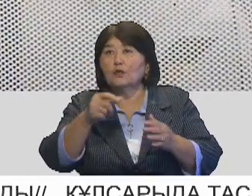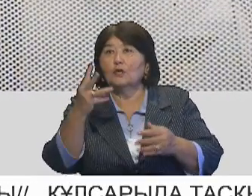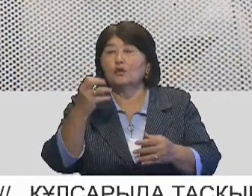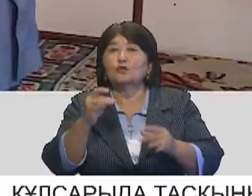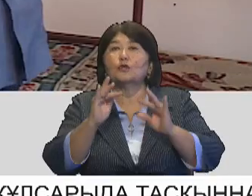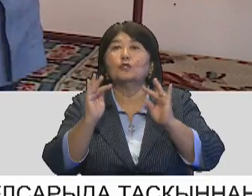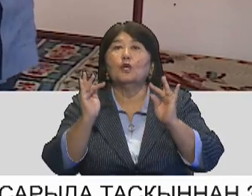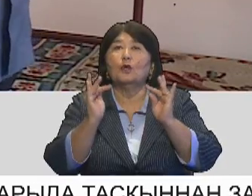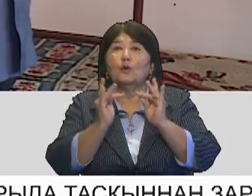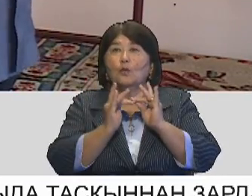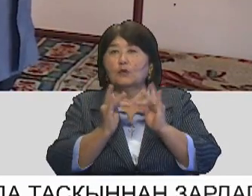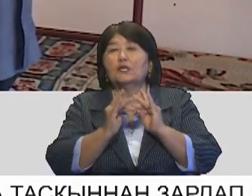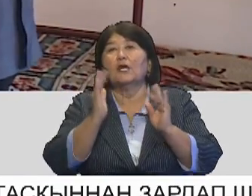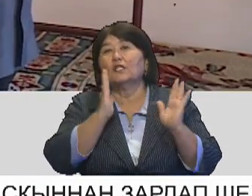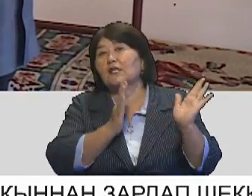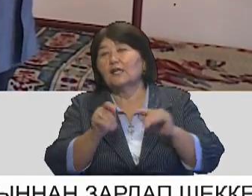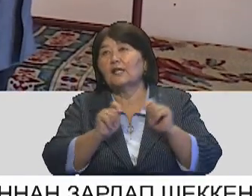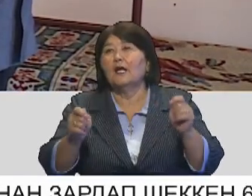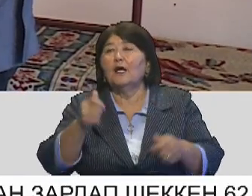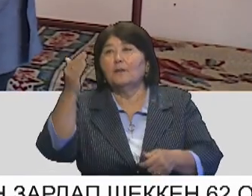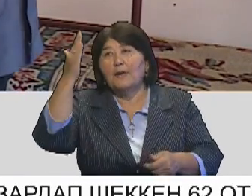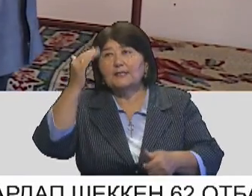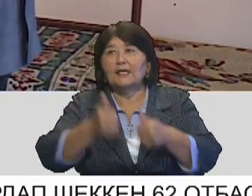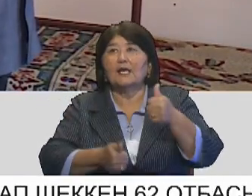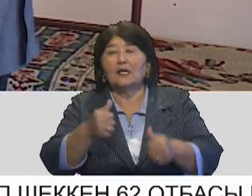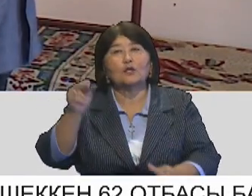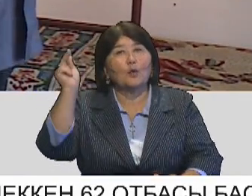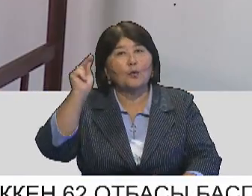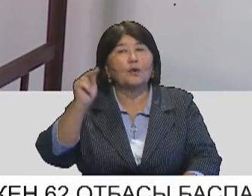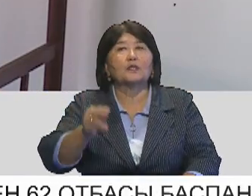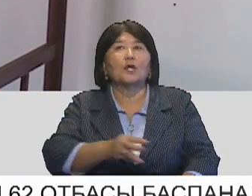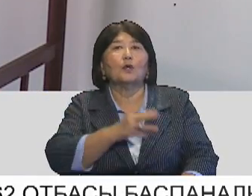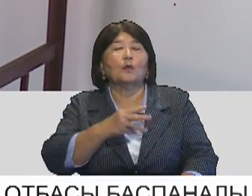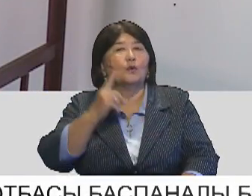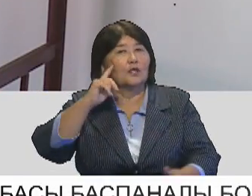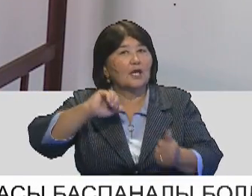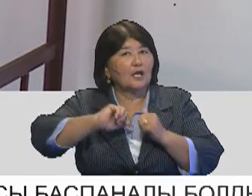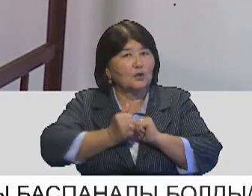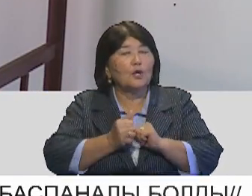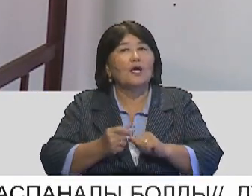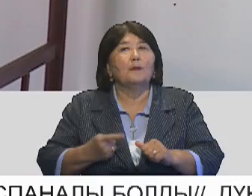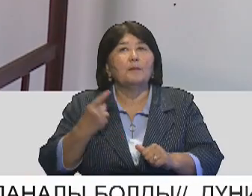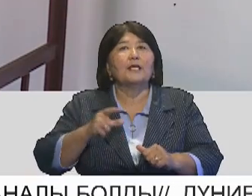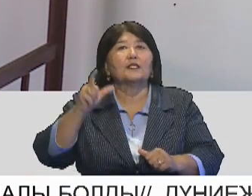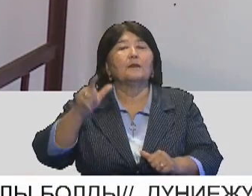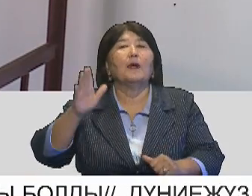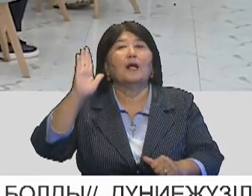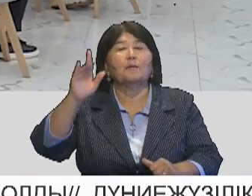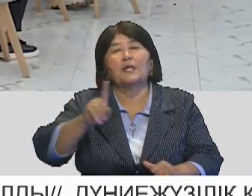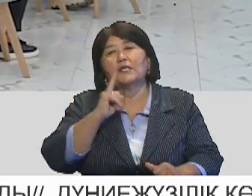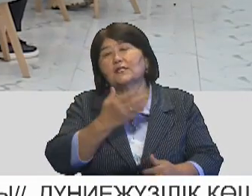орындық жатақхана ашылды. Бәсекеге қабілетті білім ордасында оқимын, көңілге тоқимын, білікті маман болып шығам деген жастарға